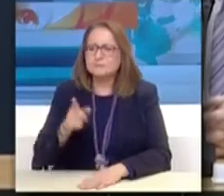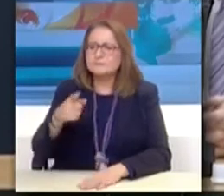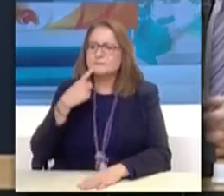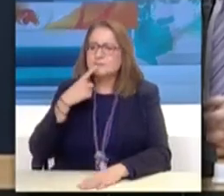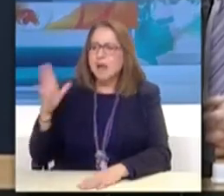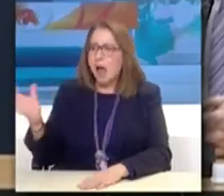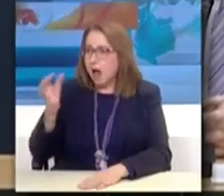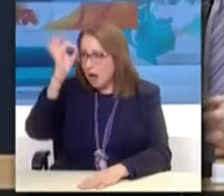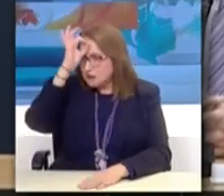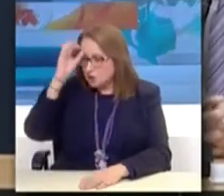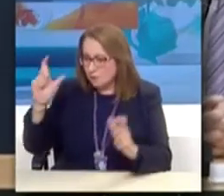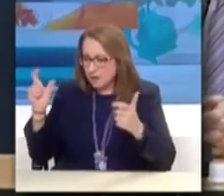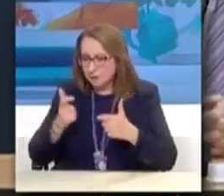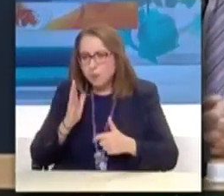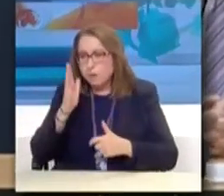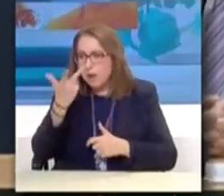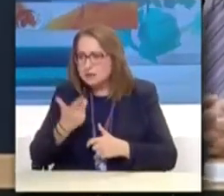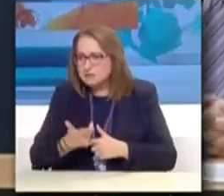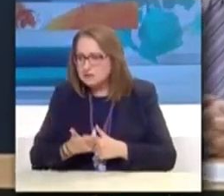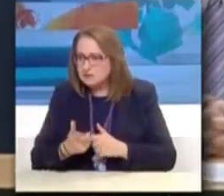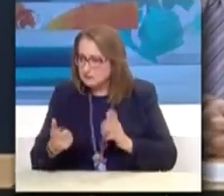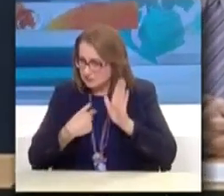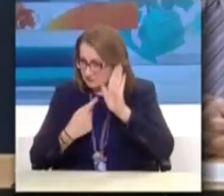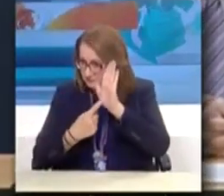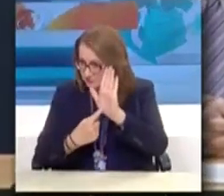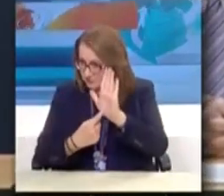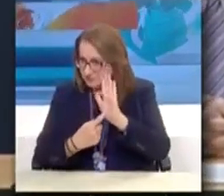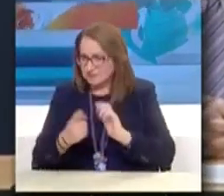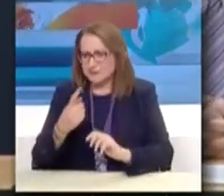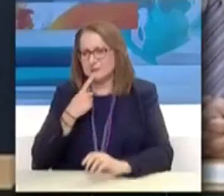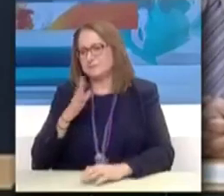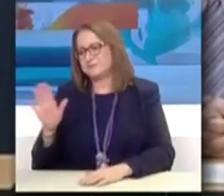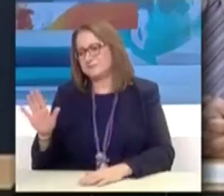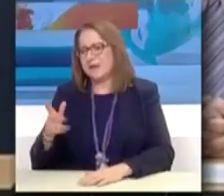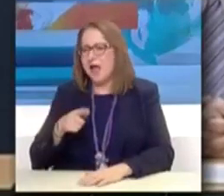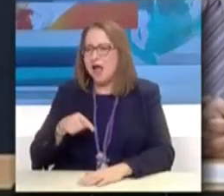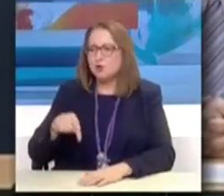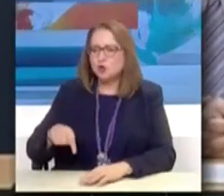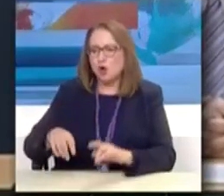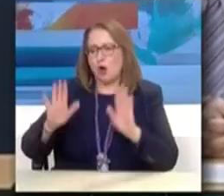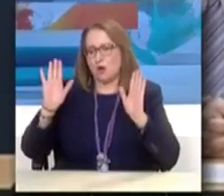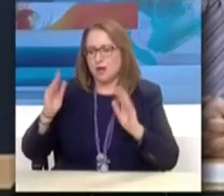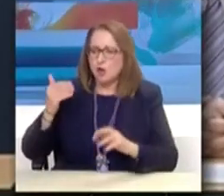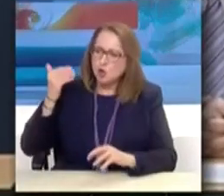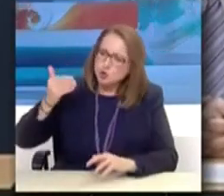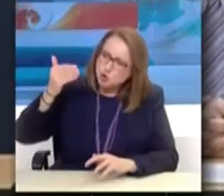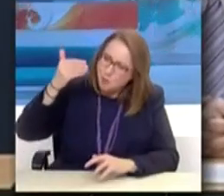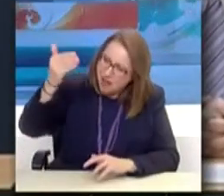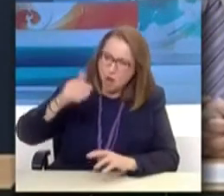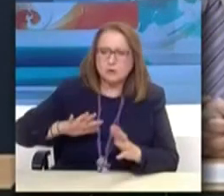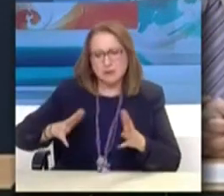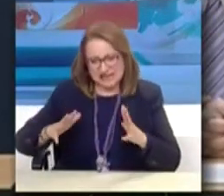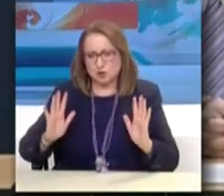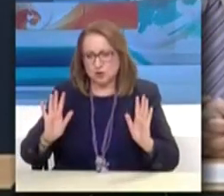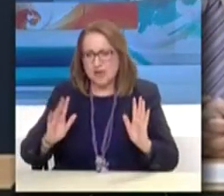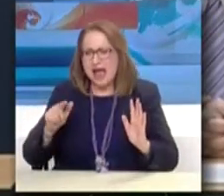Προφανώς, αλλά το μεγάλο στίχημα δεν είναι να συζητάμε τι θα γίνει στον έλεγχο. Το μεγάλο στίχημα του καθενός ξεχωριστά από εμάς είναι να μην